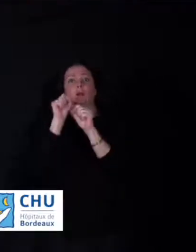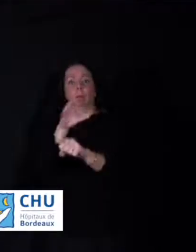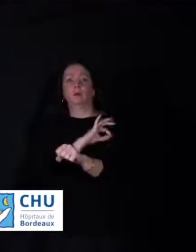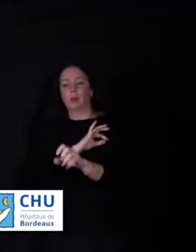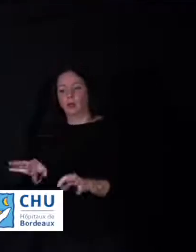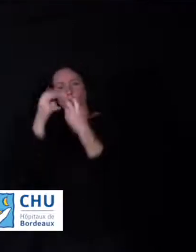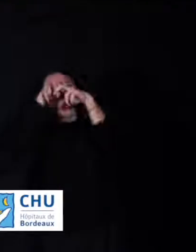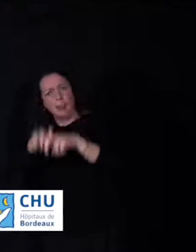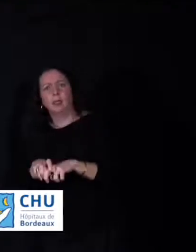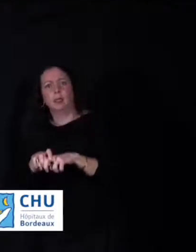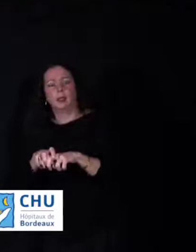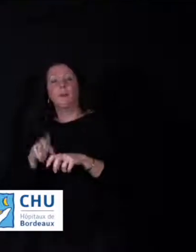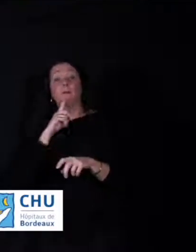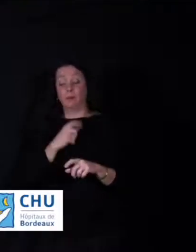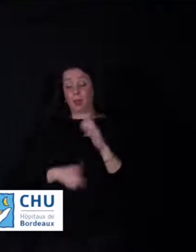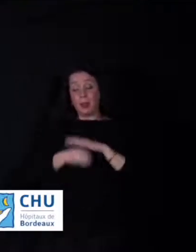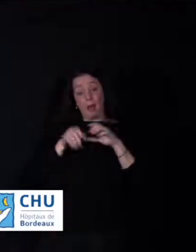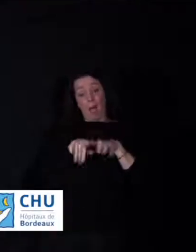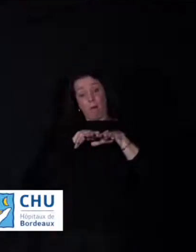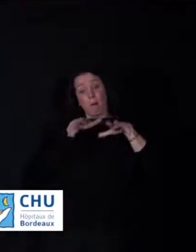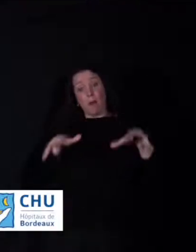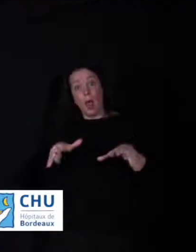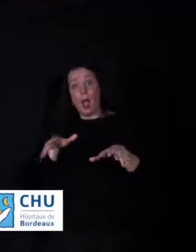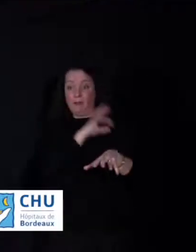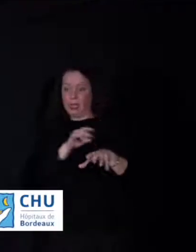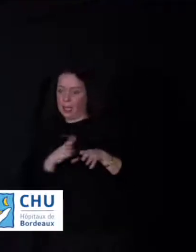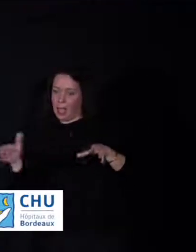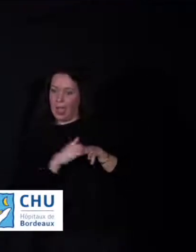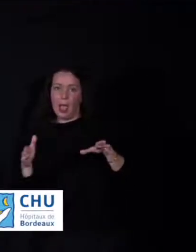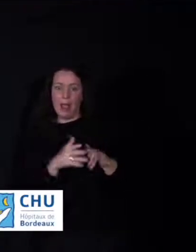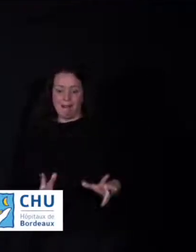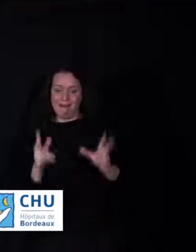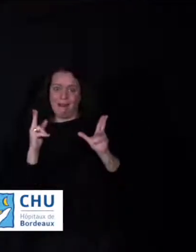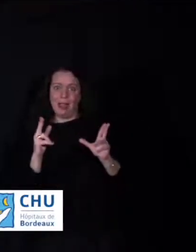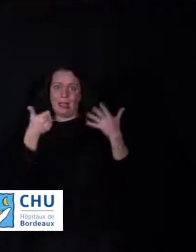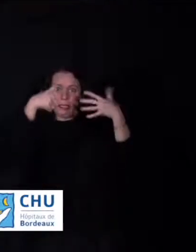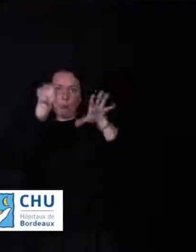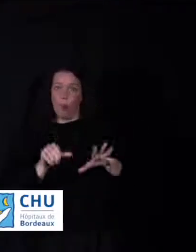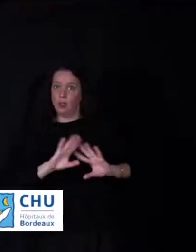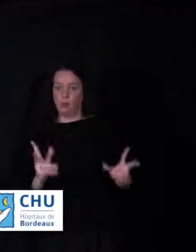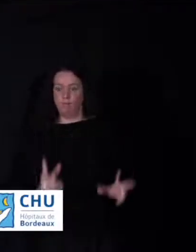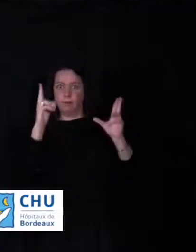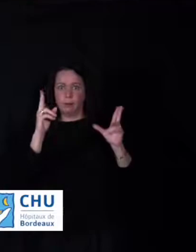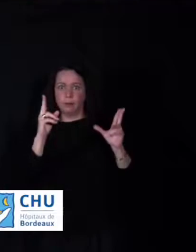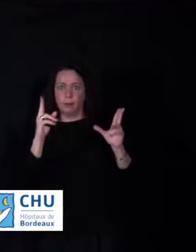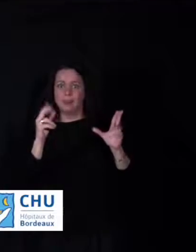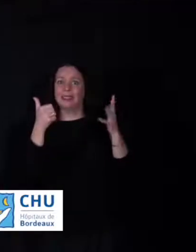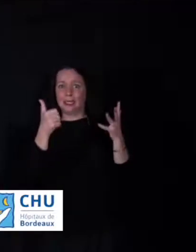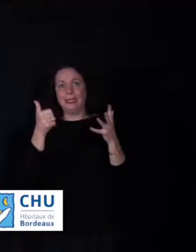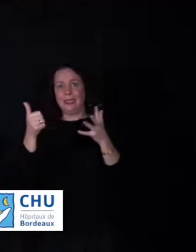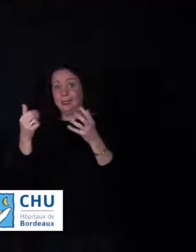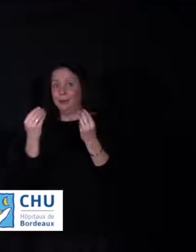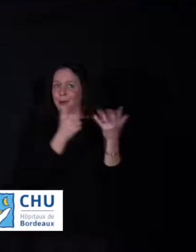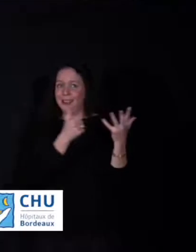entre la déclaration de l'épidémie et la mise en place des essais vaccinaux, il ne s'est écoulé que 6 mois. Donc le 6 revient beaucoup.